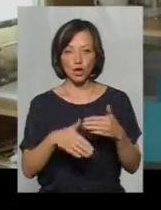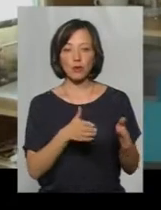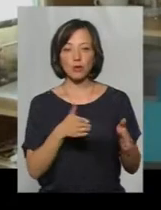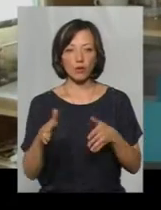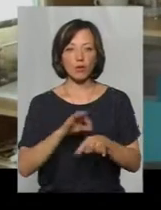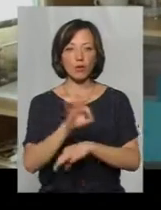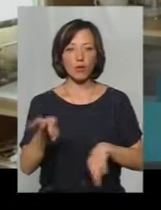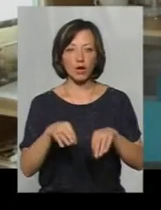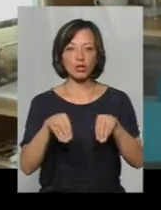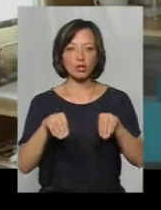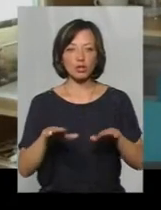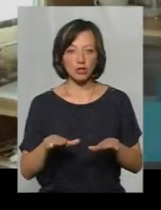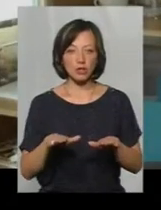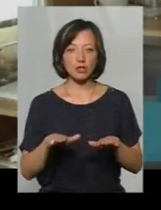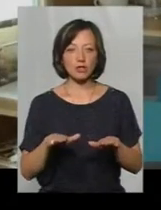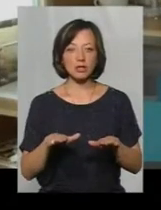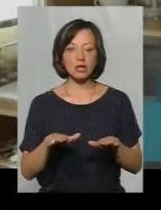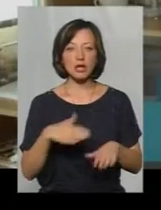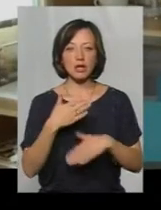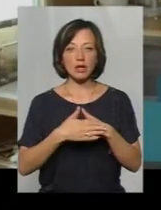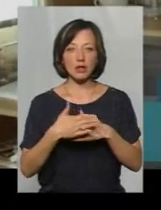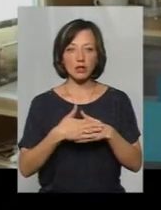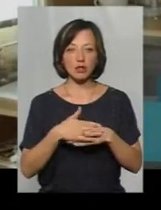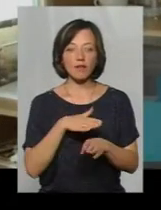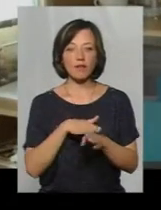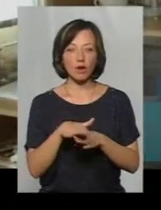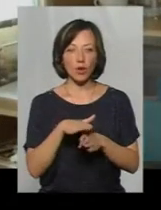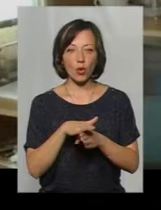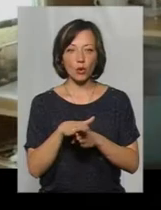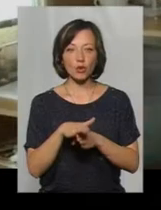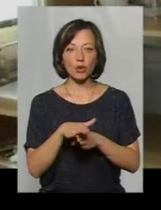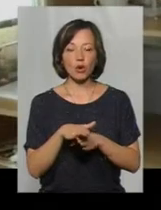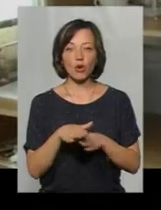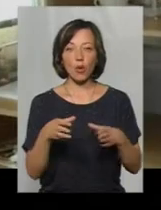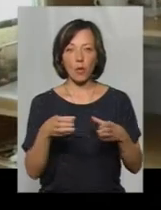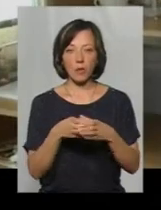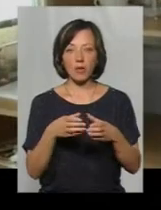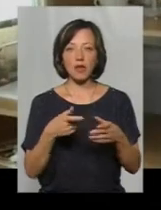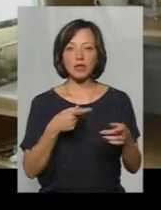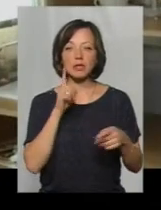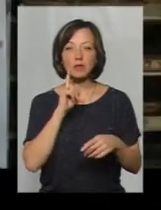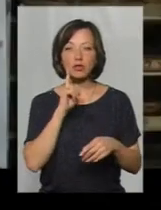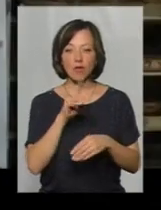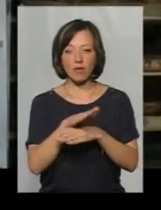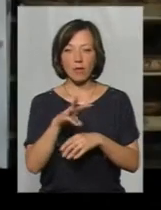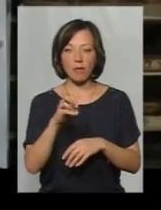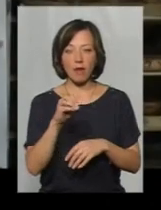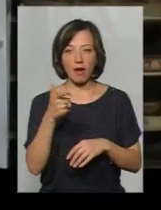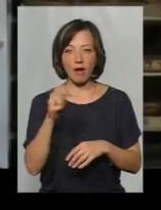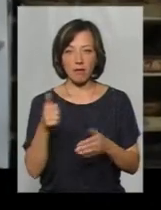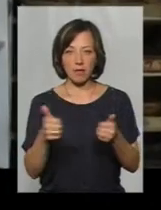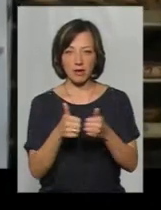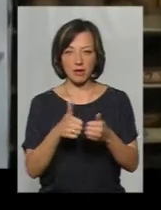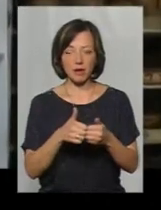рішення, який йде на найближчий виконком. Це тимчасові споруди біля торгівельного центру «Мега». Підприємця